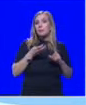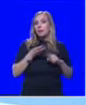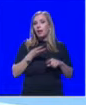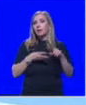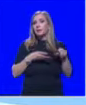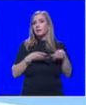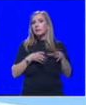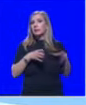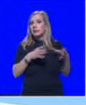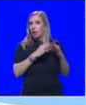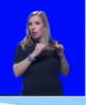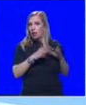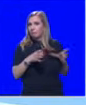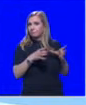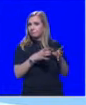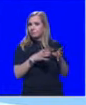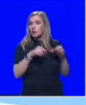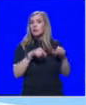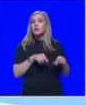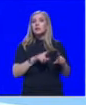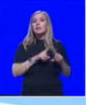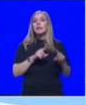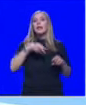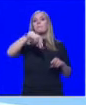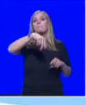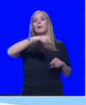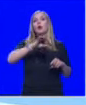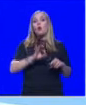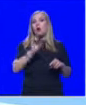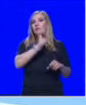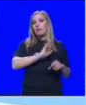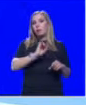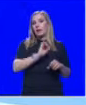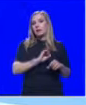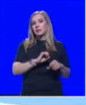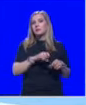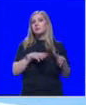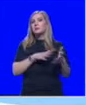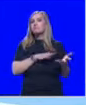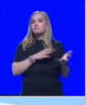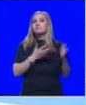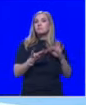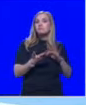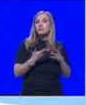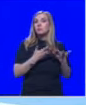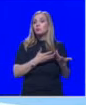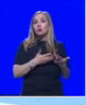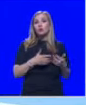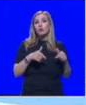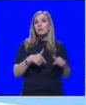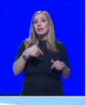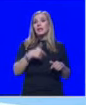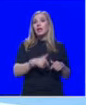нали, който е не съвсем проевропейски, нали, амбивалентен по отношение на